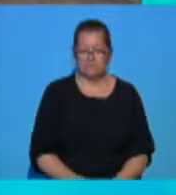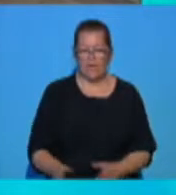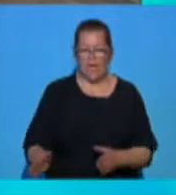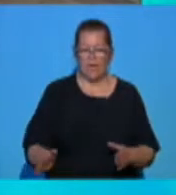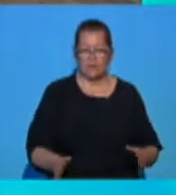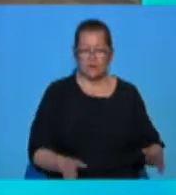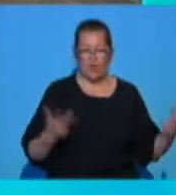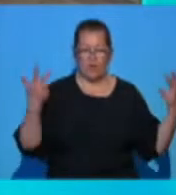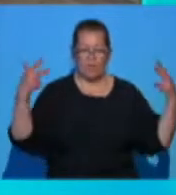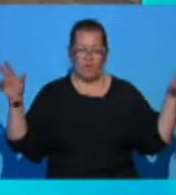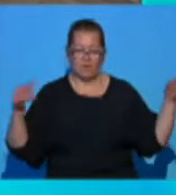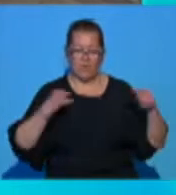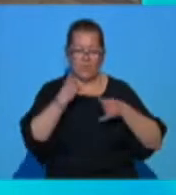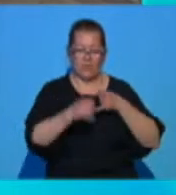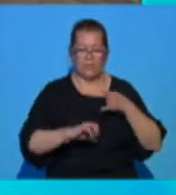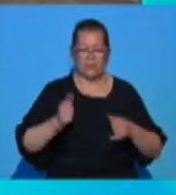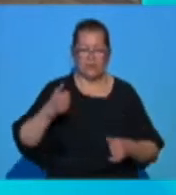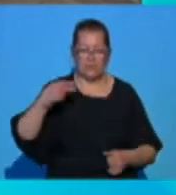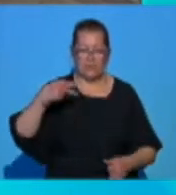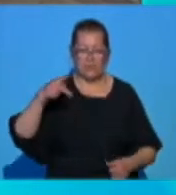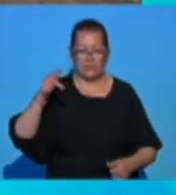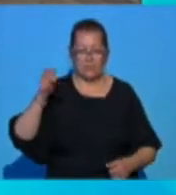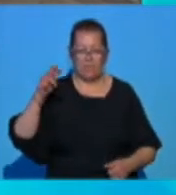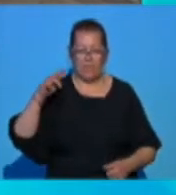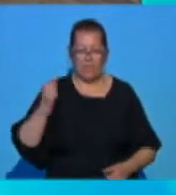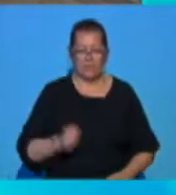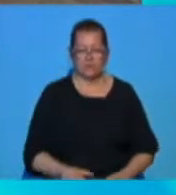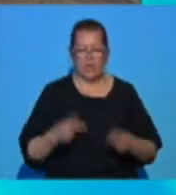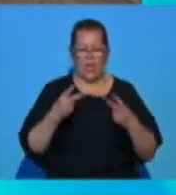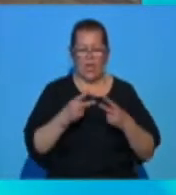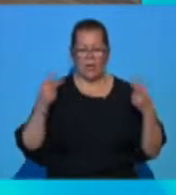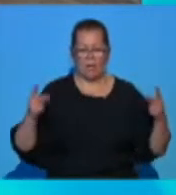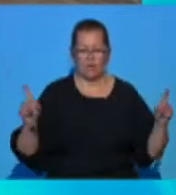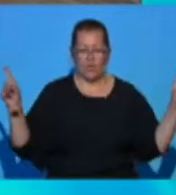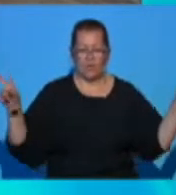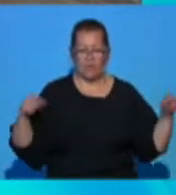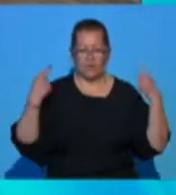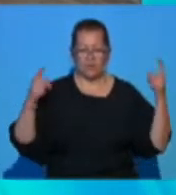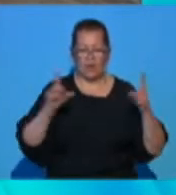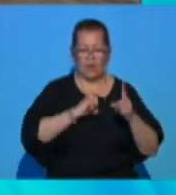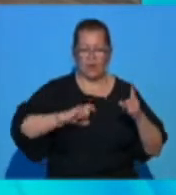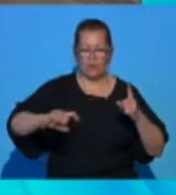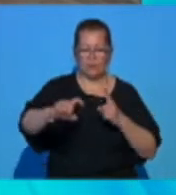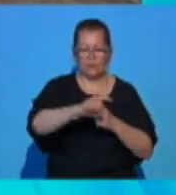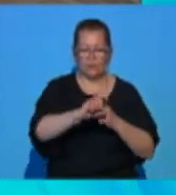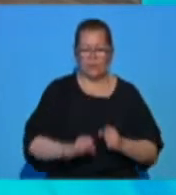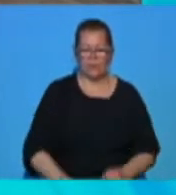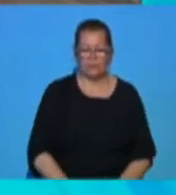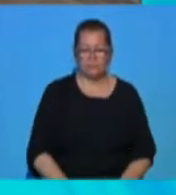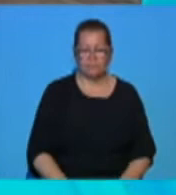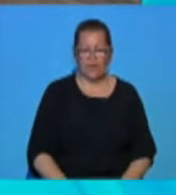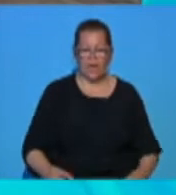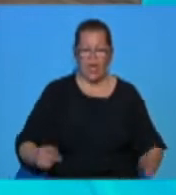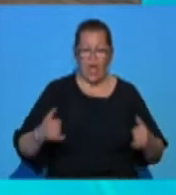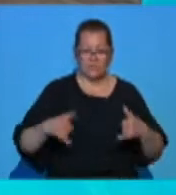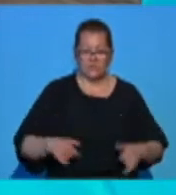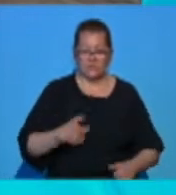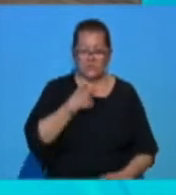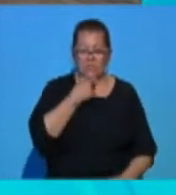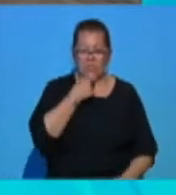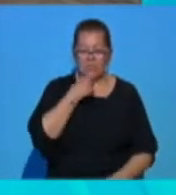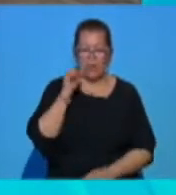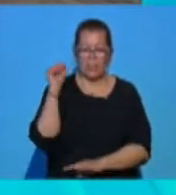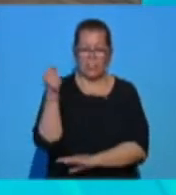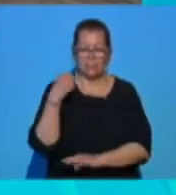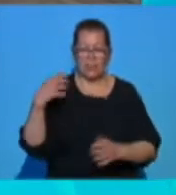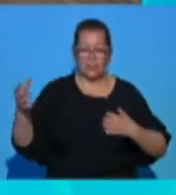A început Festivalul Internațional Shakespeare, una dintre cele mai importante manifestări culturale dedicate marelui dramaturg. Ediția de anul acesta